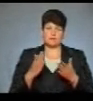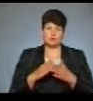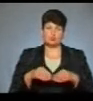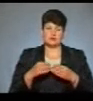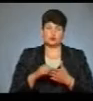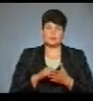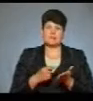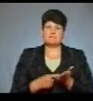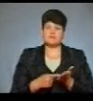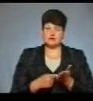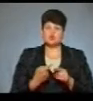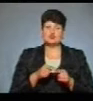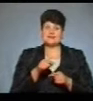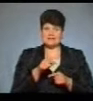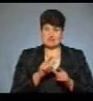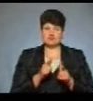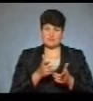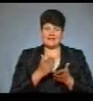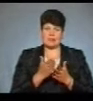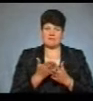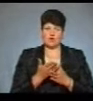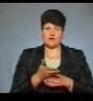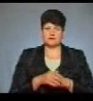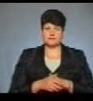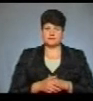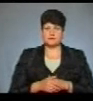який підтверджує, що цей вступник дійсно є пільговиком.